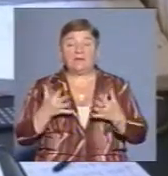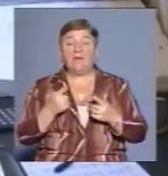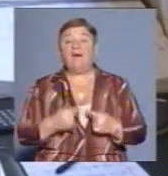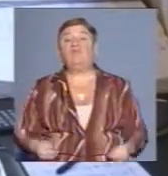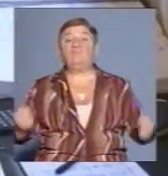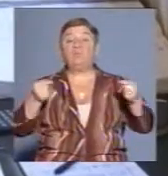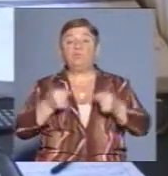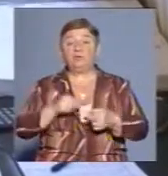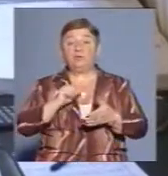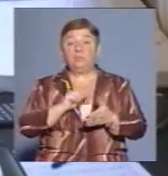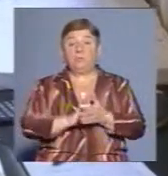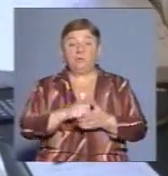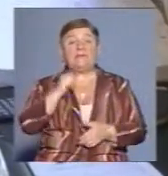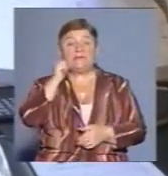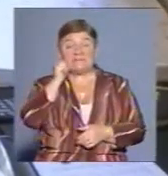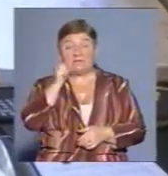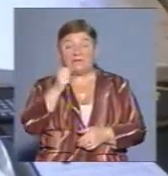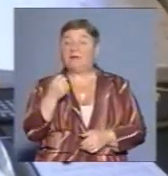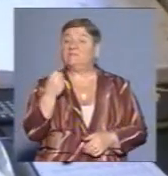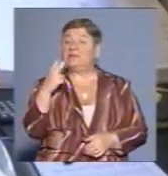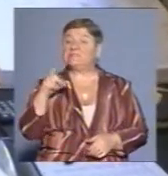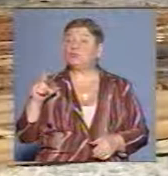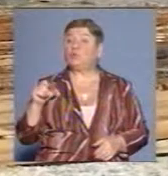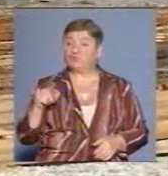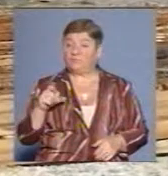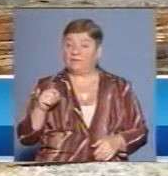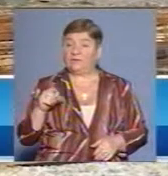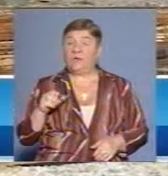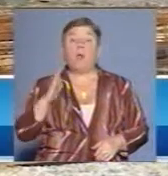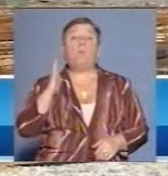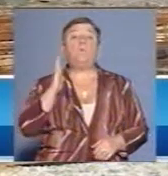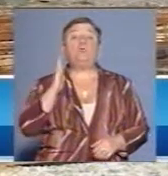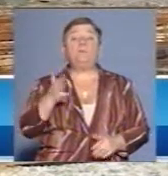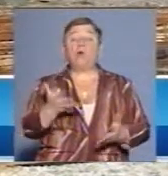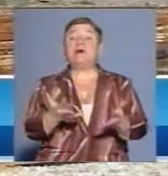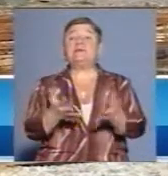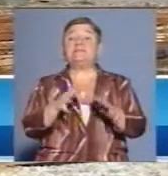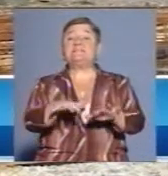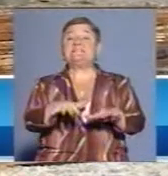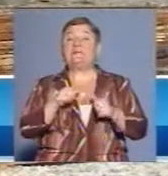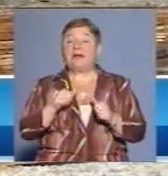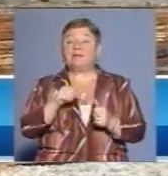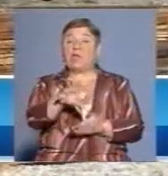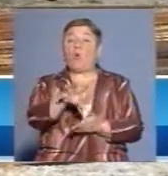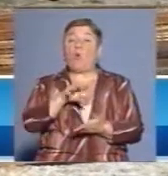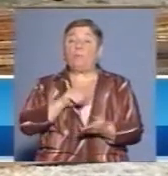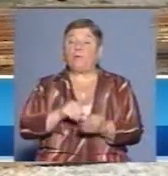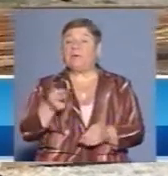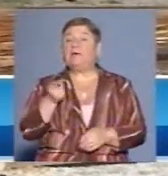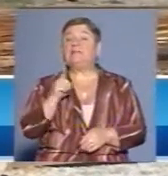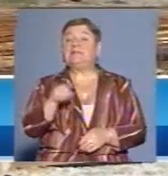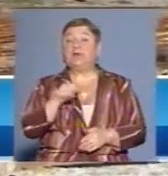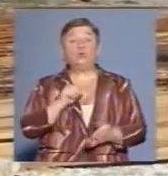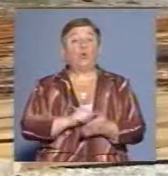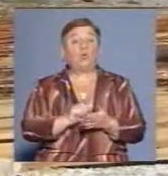документи пообіцяли надати завтра, 12 жовтня. Будемо забирати копії тих